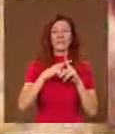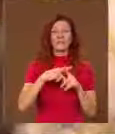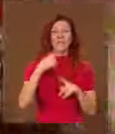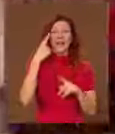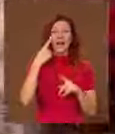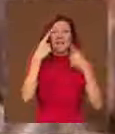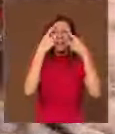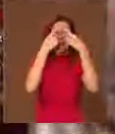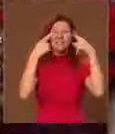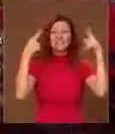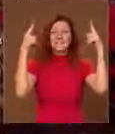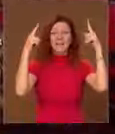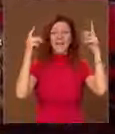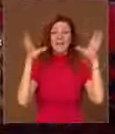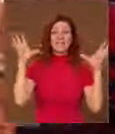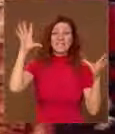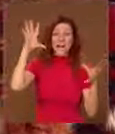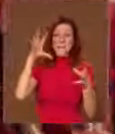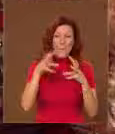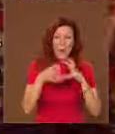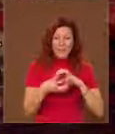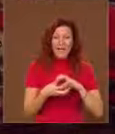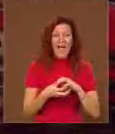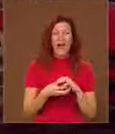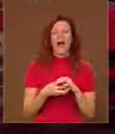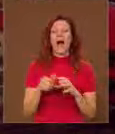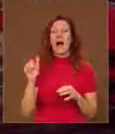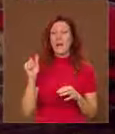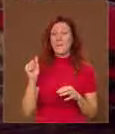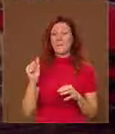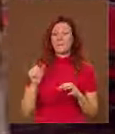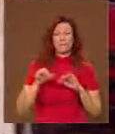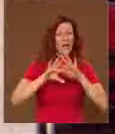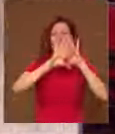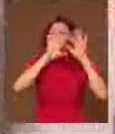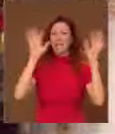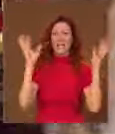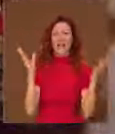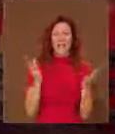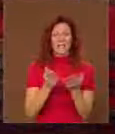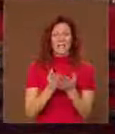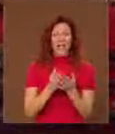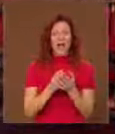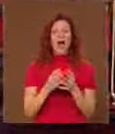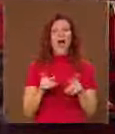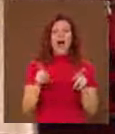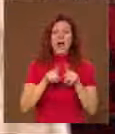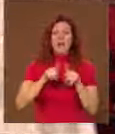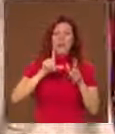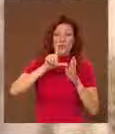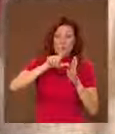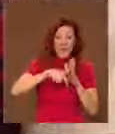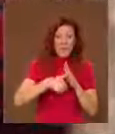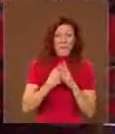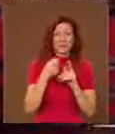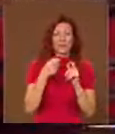съборна, апостолска, вселенска църква, която едновременно извършва това таинство и принася тази